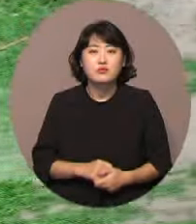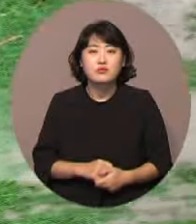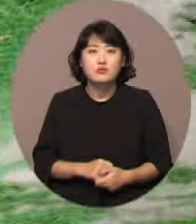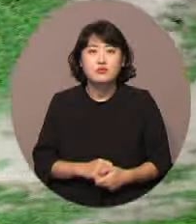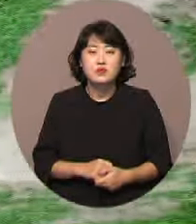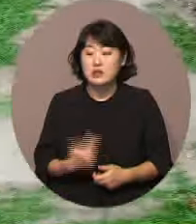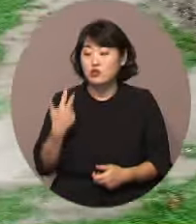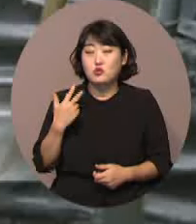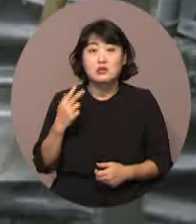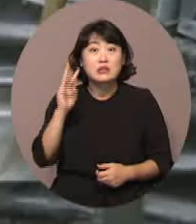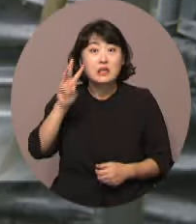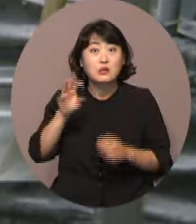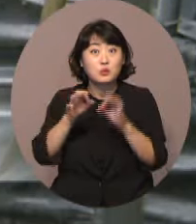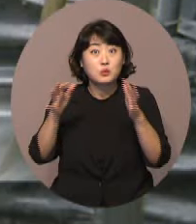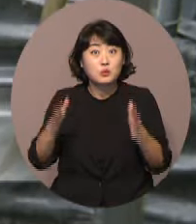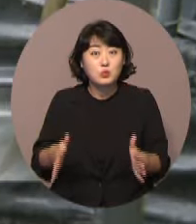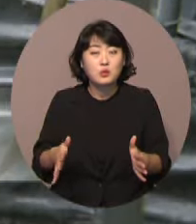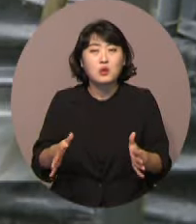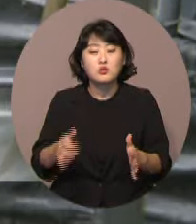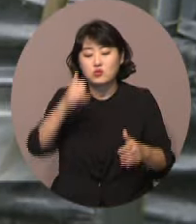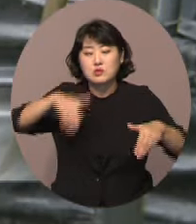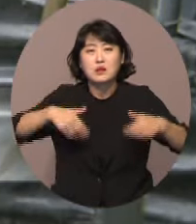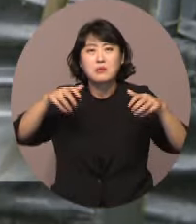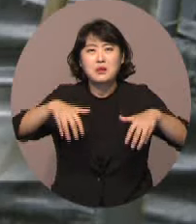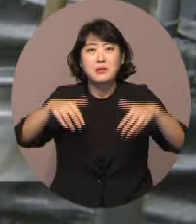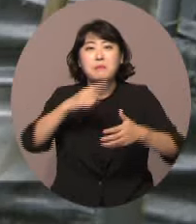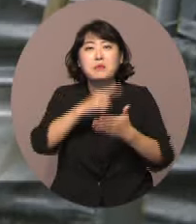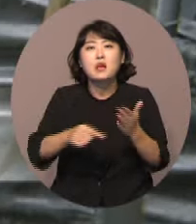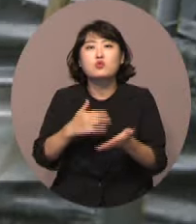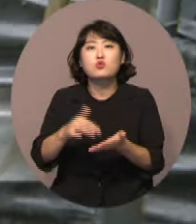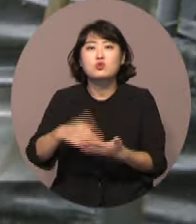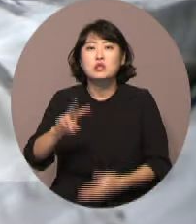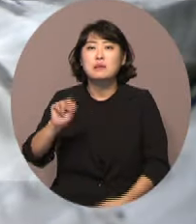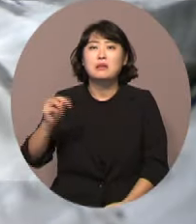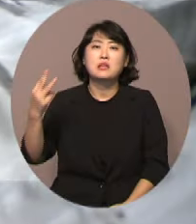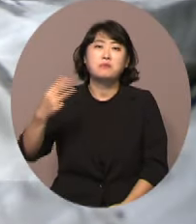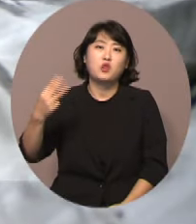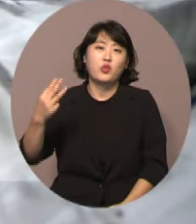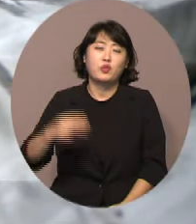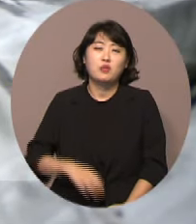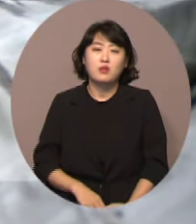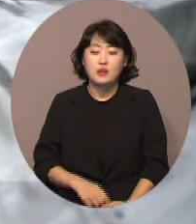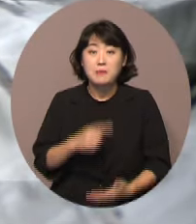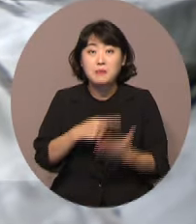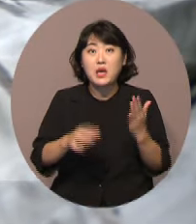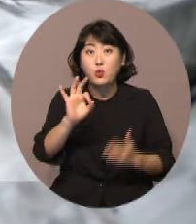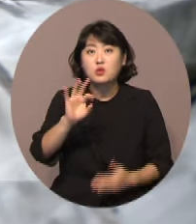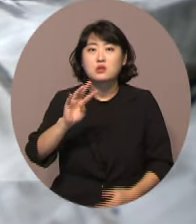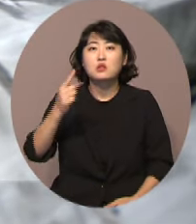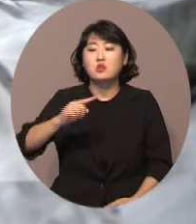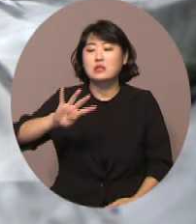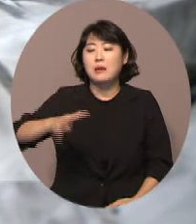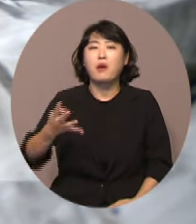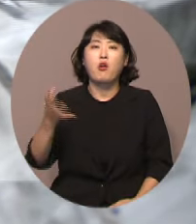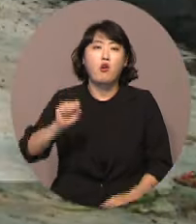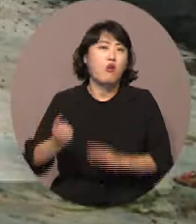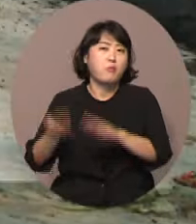사흘간 충남에 내린 집중호우로 지금까지 접수된 피해 건수는 2만 3천 건, 피해액은 1,400억 원이